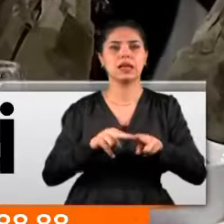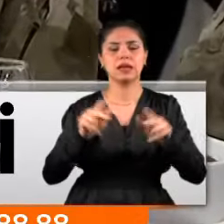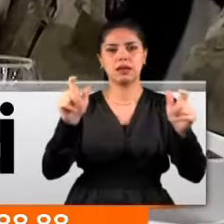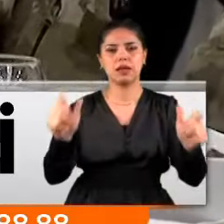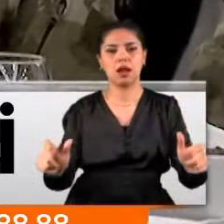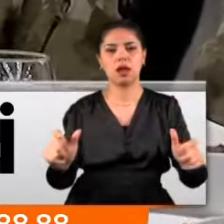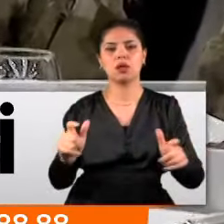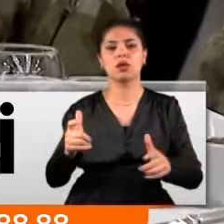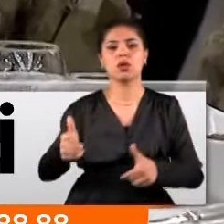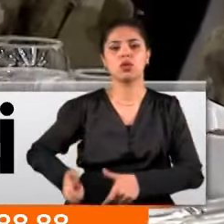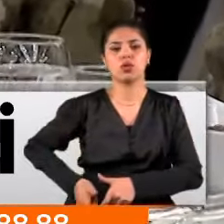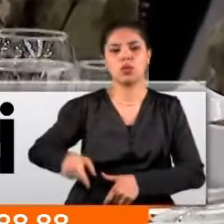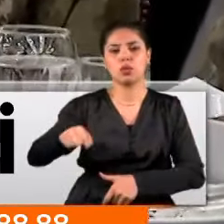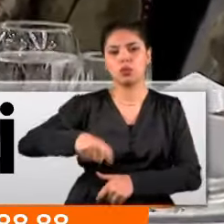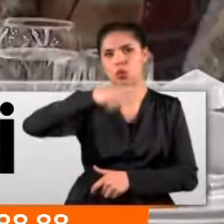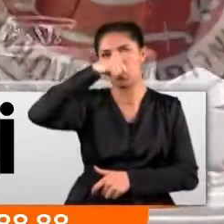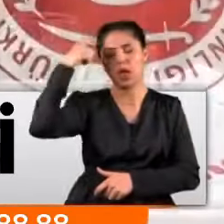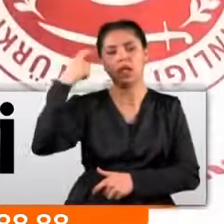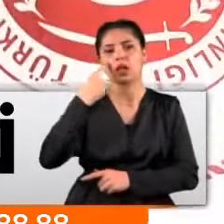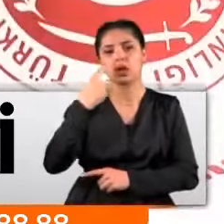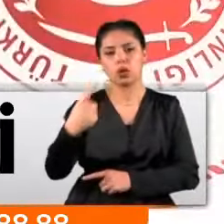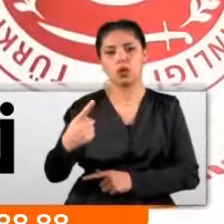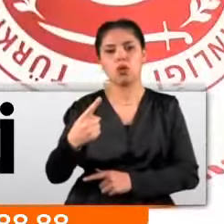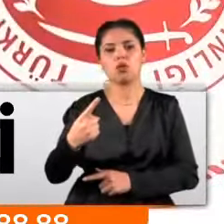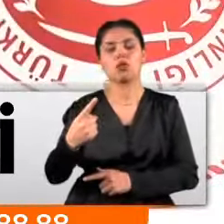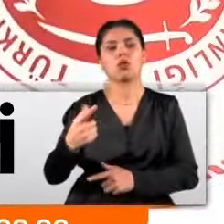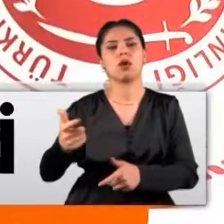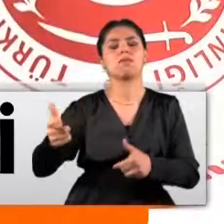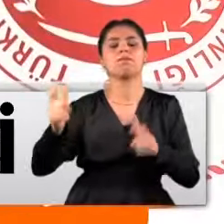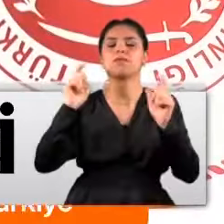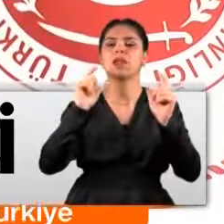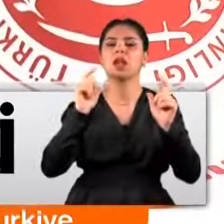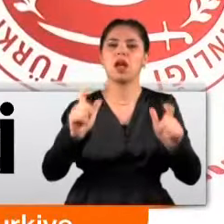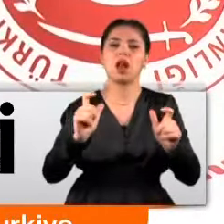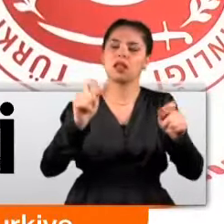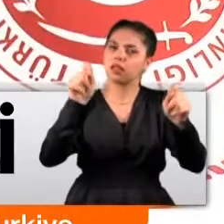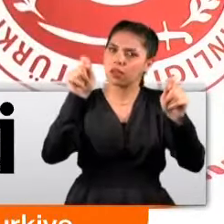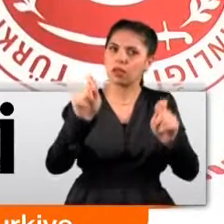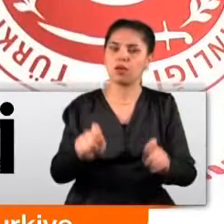güvenliğini bu yaz itibariyle komple garanti altına alacak,